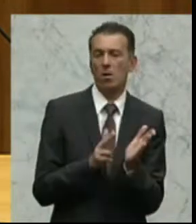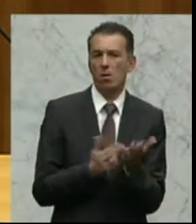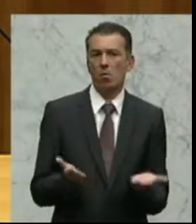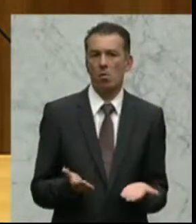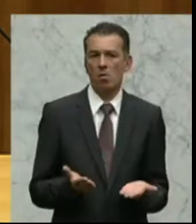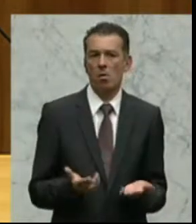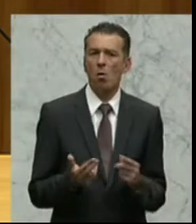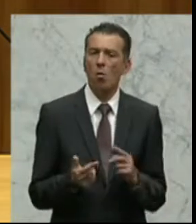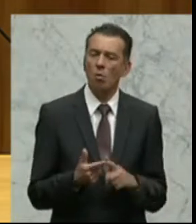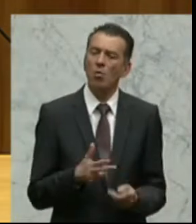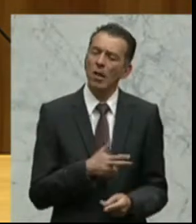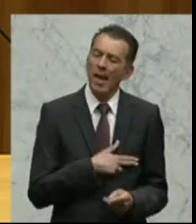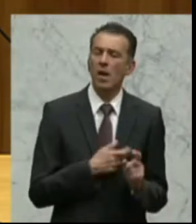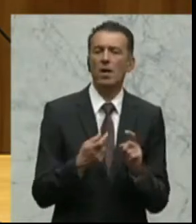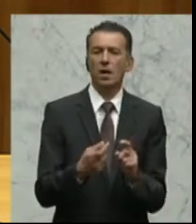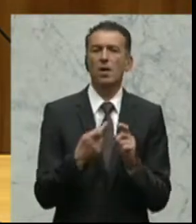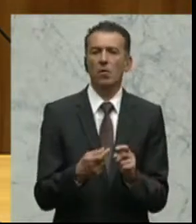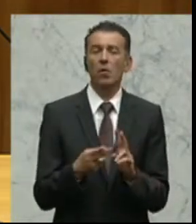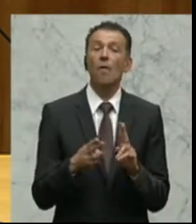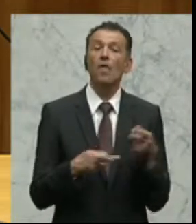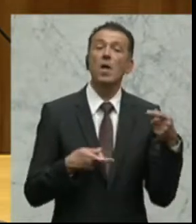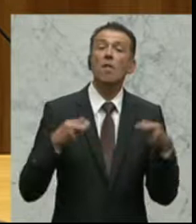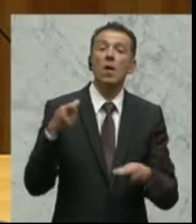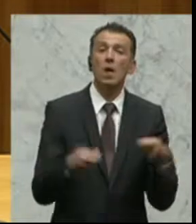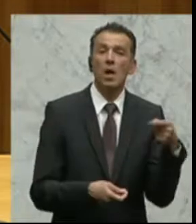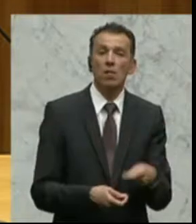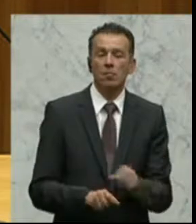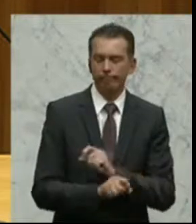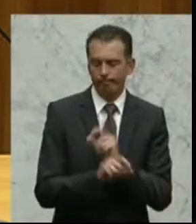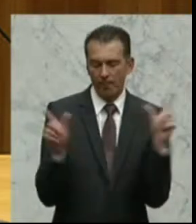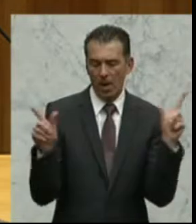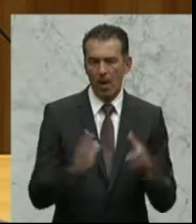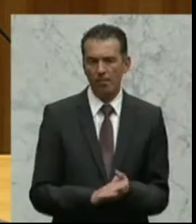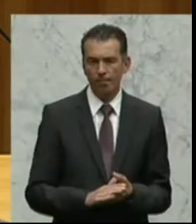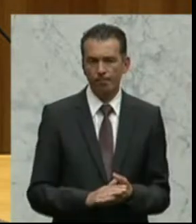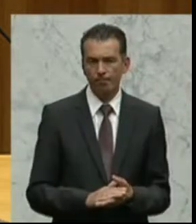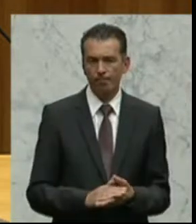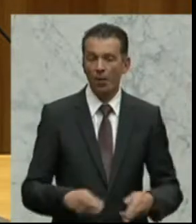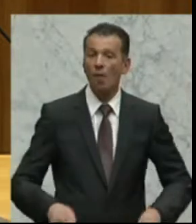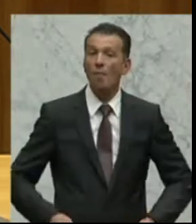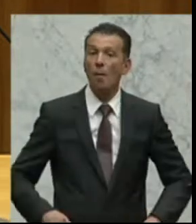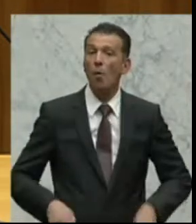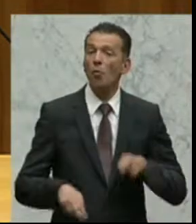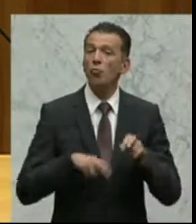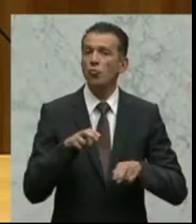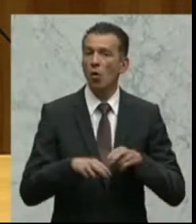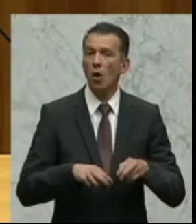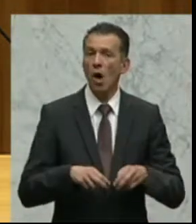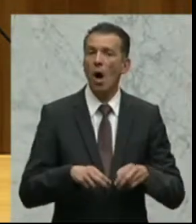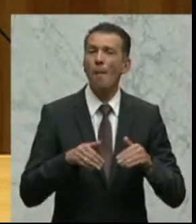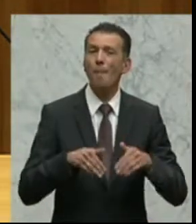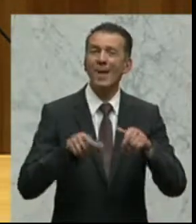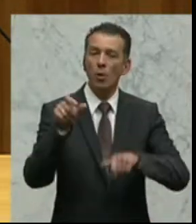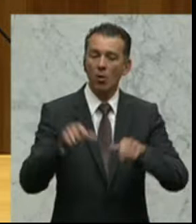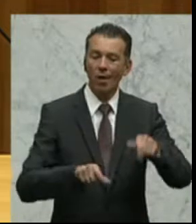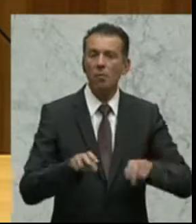darüber, auch natürlich, wie wir es gegenfinanzieren. Und das ist keine Frage. Und zur Frage der Vermögensbesteuerung, zur Frage der Millionärsbesteuerung, glaube